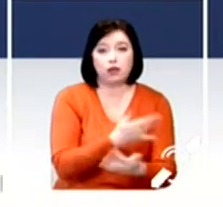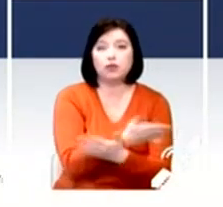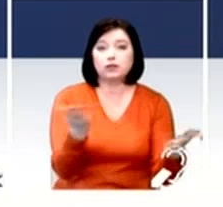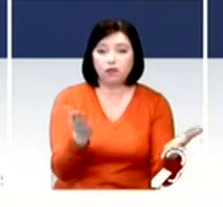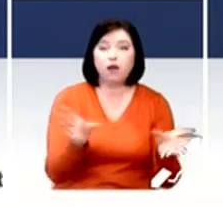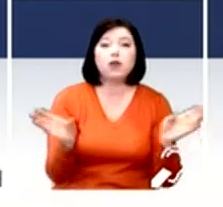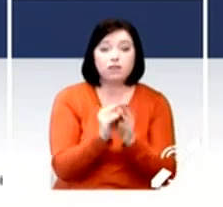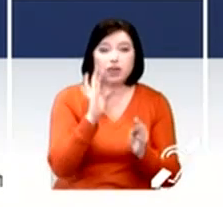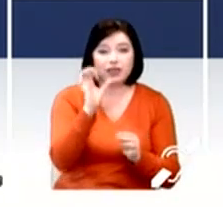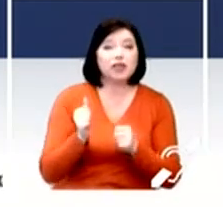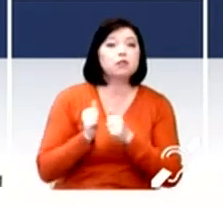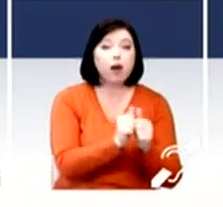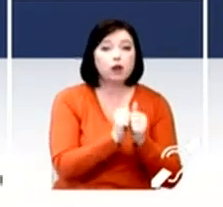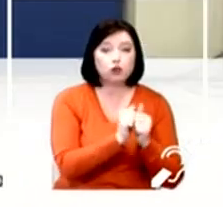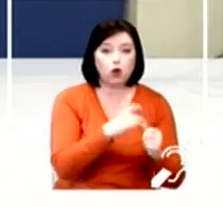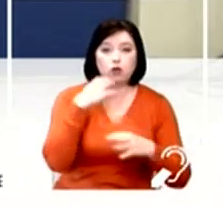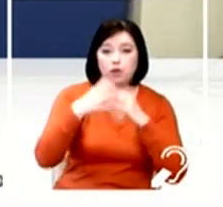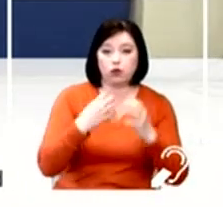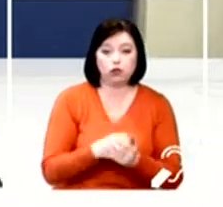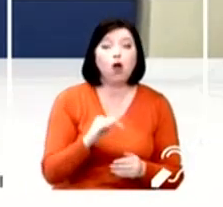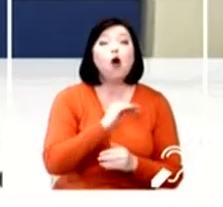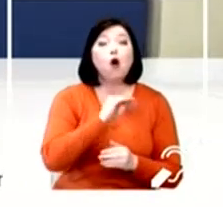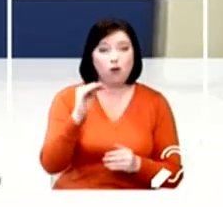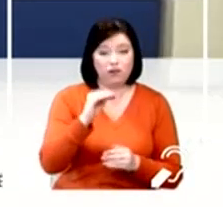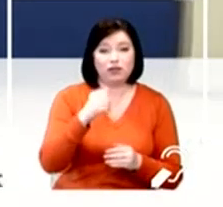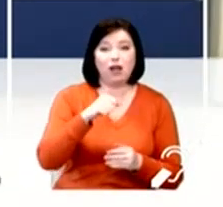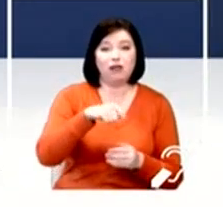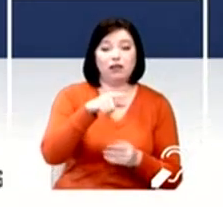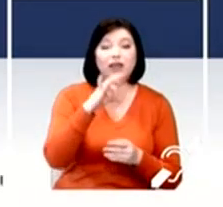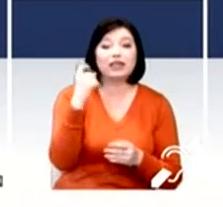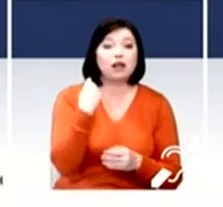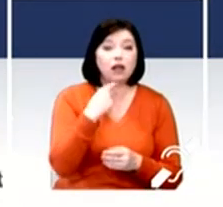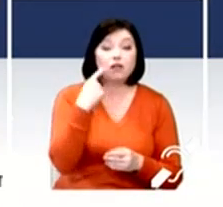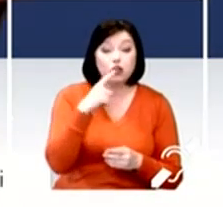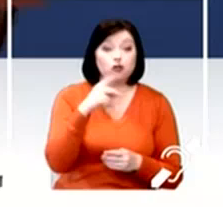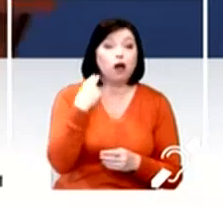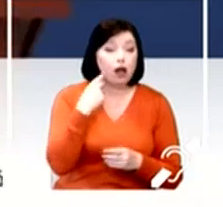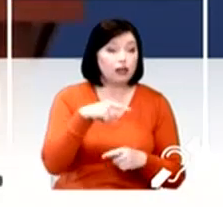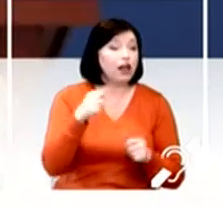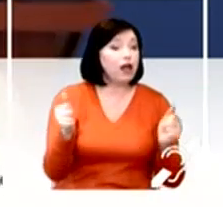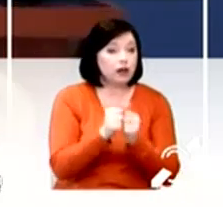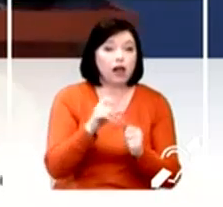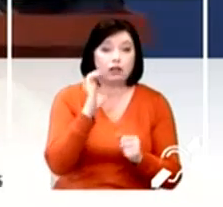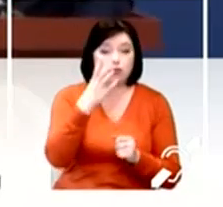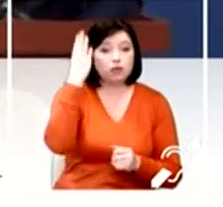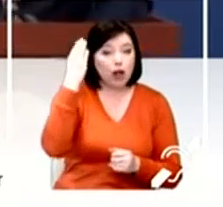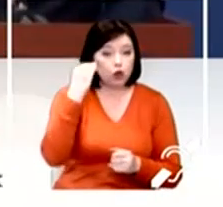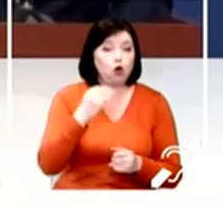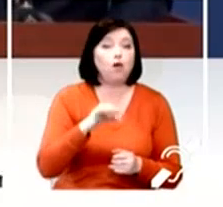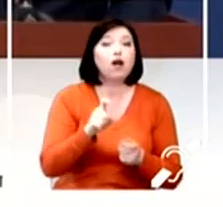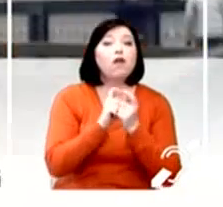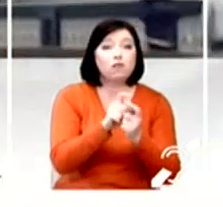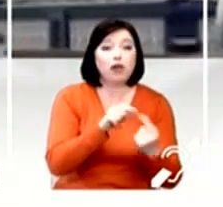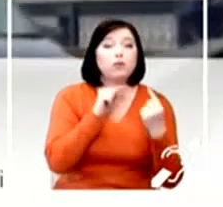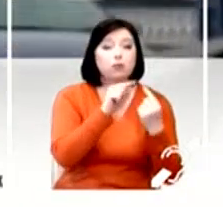dumneavoastră împreună cu partenerii internaționali. Oficialul de la Londra a subliniat că țara sa este alături de autoritățile Republicii Moldova în